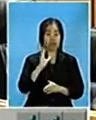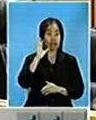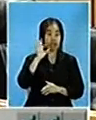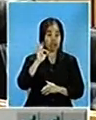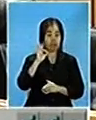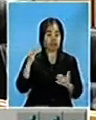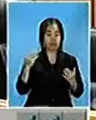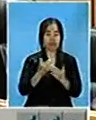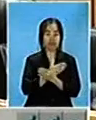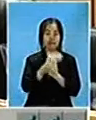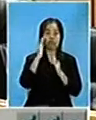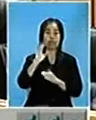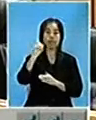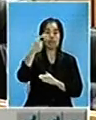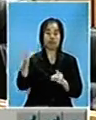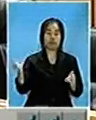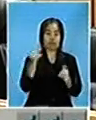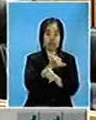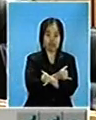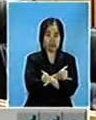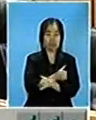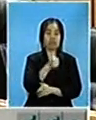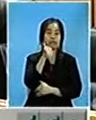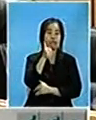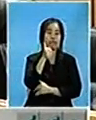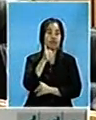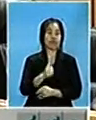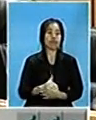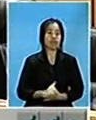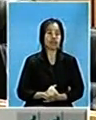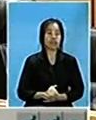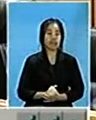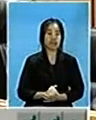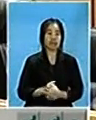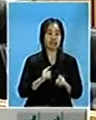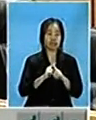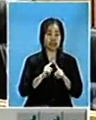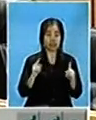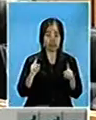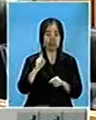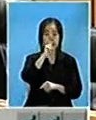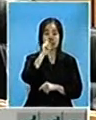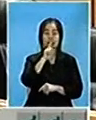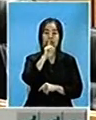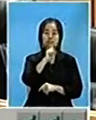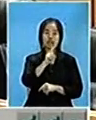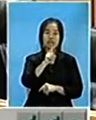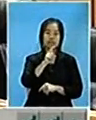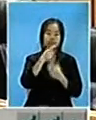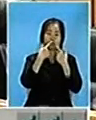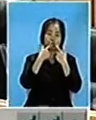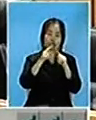ให้เป็นคนใหม่ผมคิดว่าคำตอบนี้ดีกว่าคำตอบที่แล้วครับแต่คำถามก็คือและคำตอบที่ดีที่สุดคืออะไรครับท่านประธาน